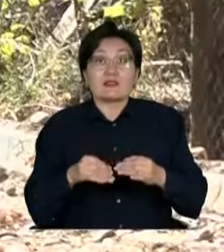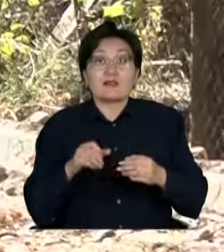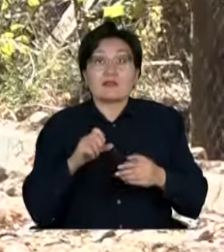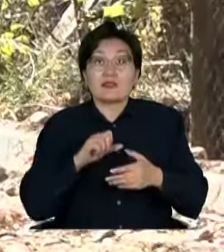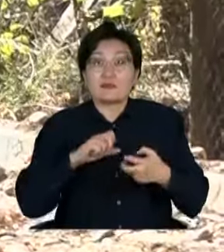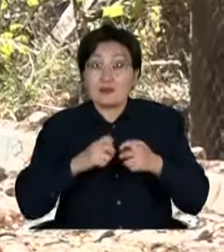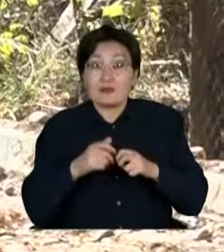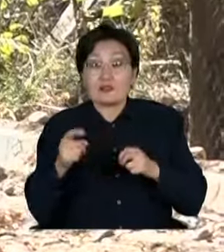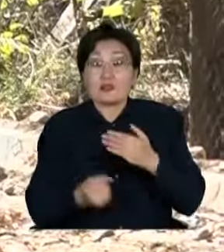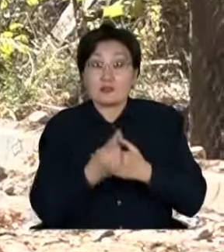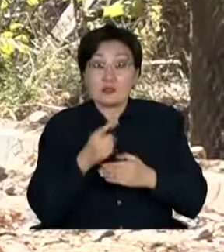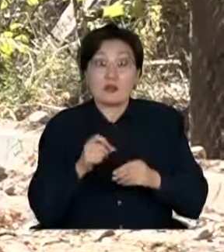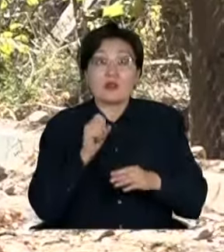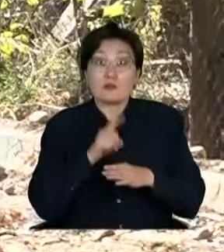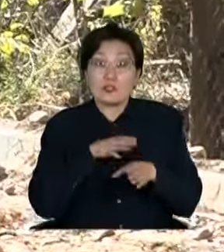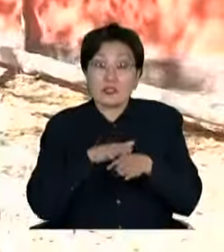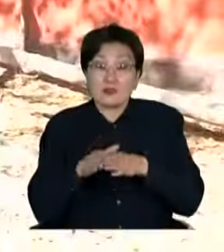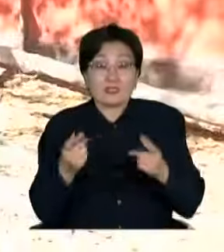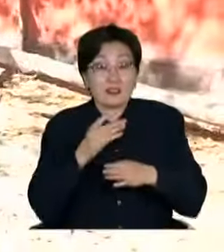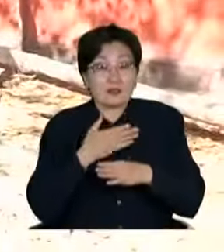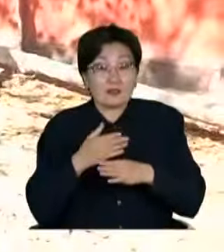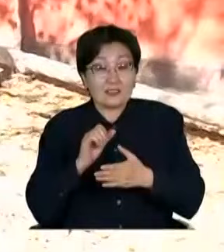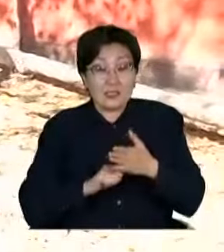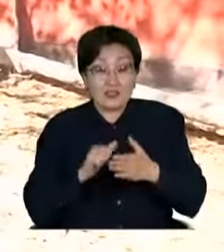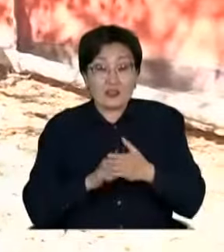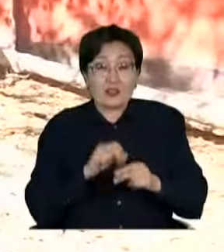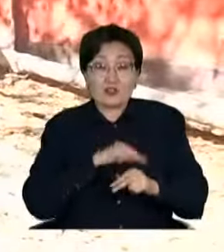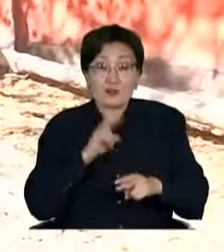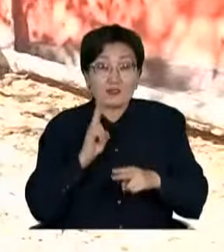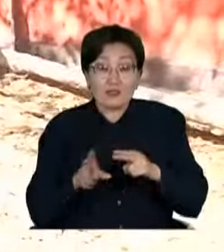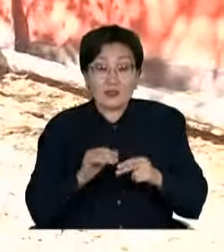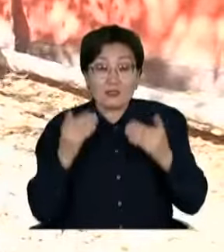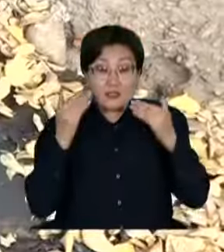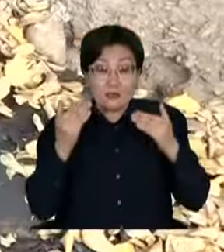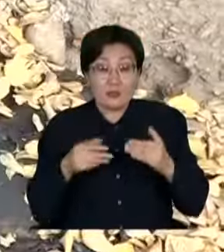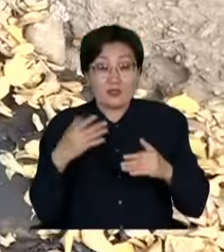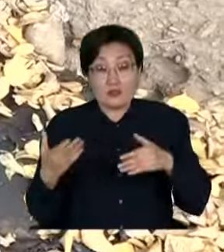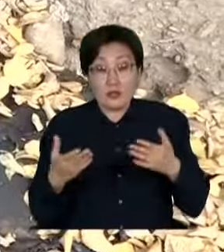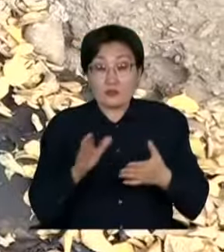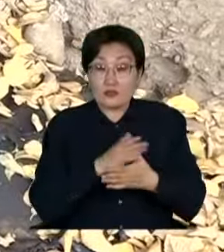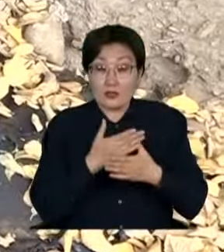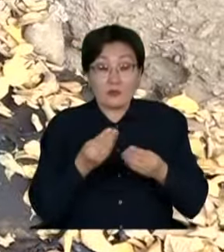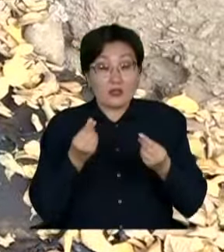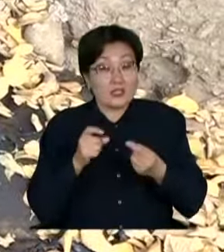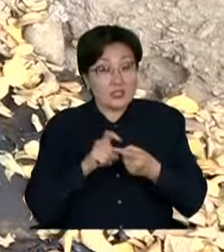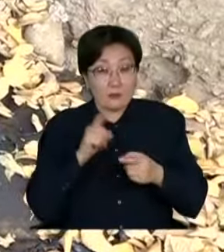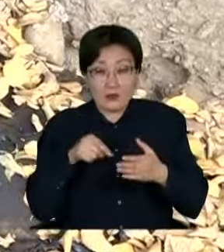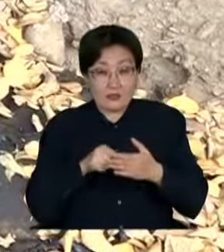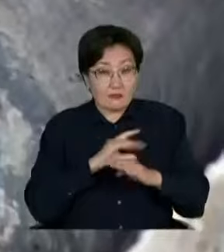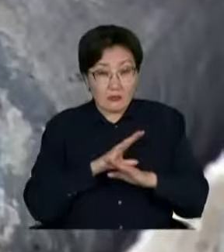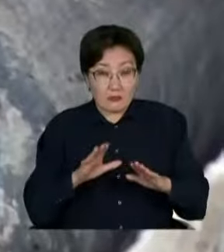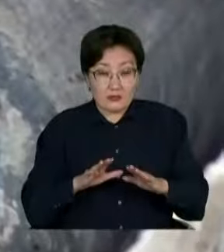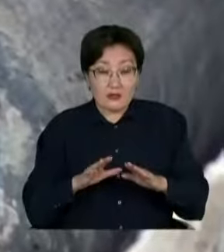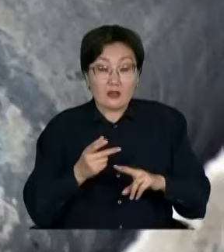Олардың сөзінше тапсырманы орындаушылардың не себепті істі аяқтамай кетіп қалғаны белгісіз, себебі ек тараптың арасында қаржыға қатысты мәселе